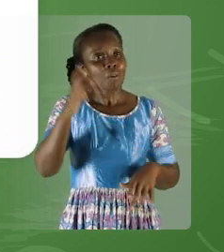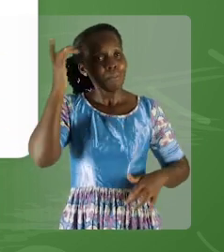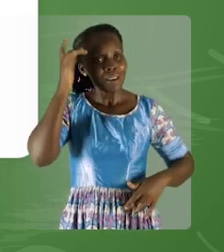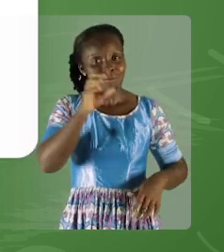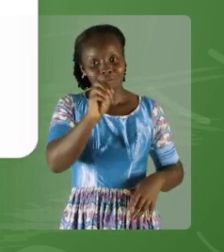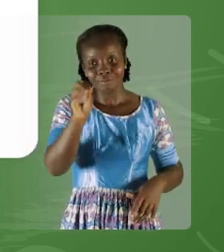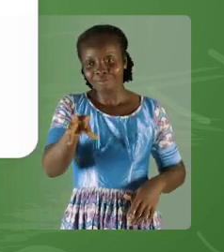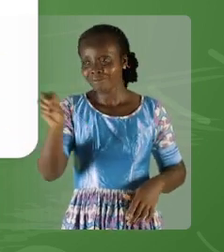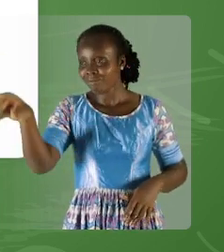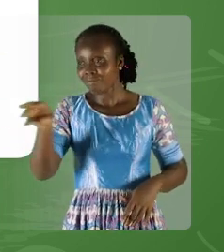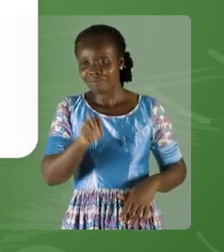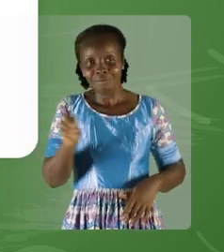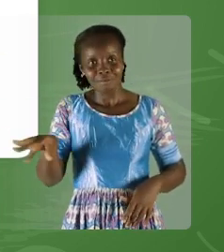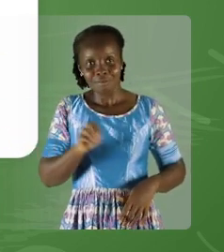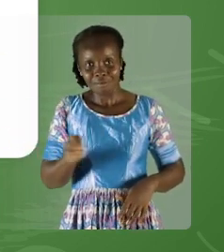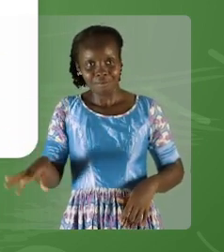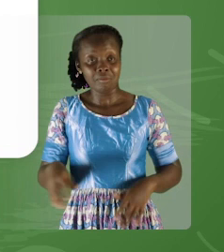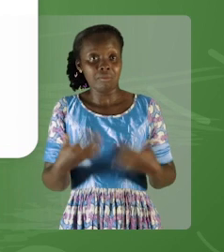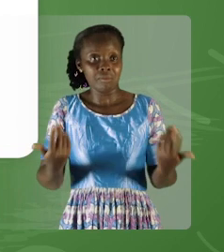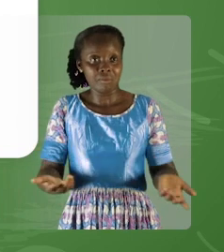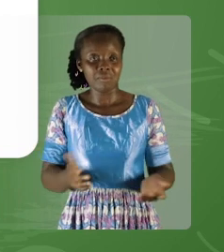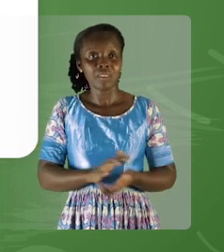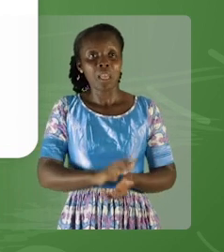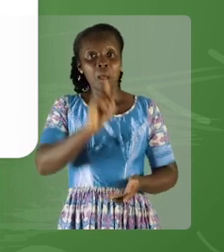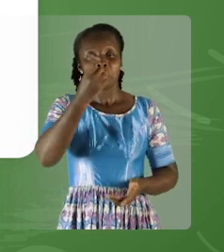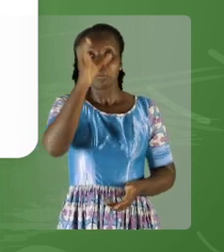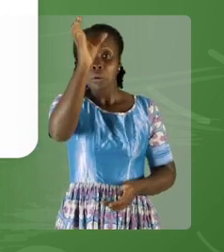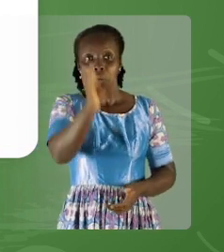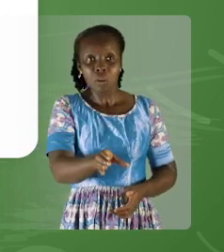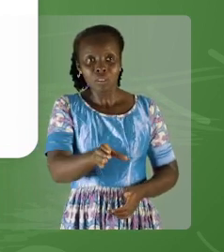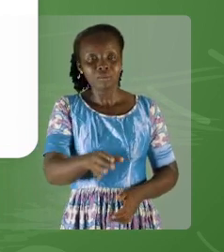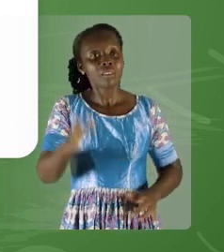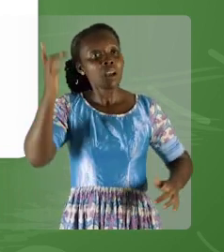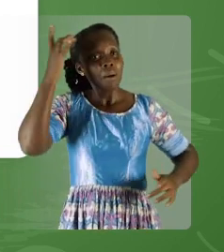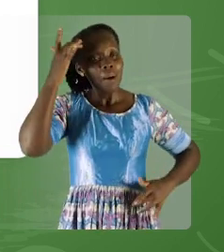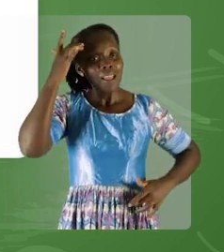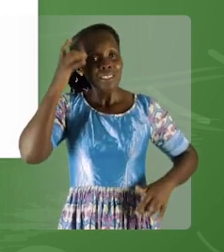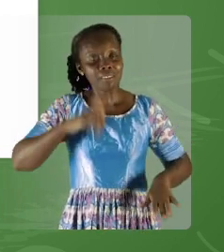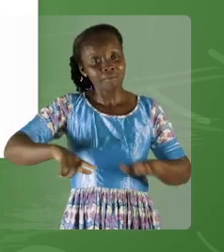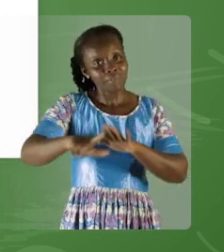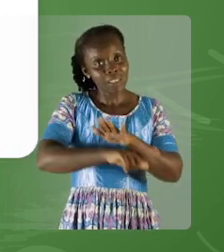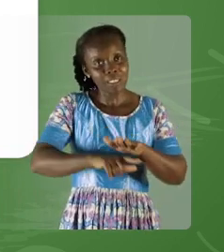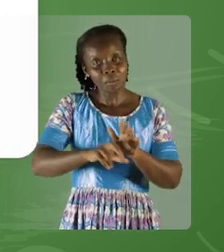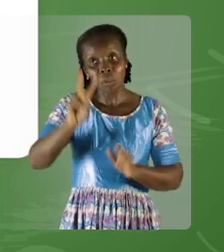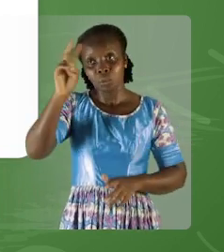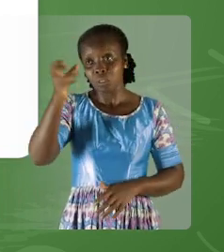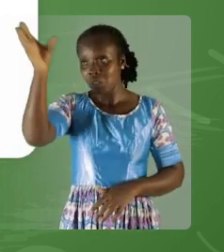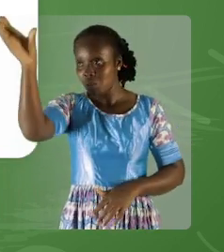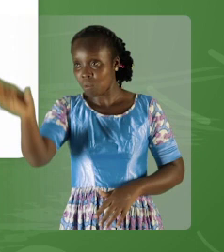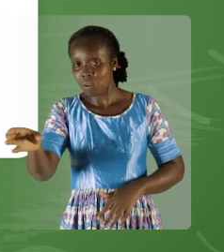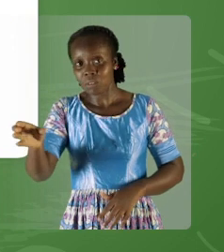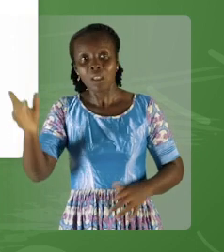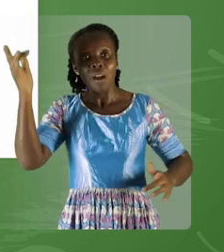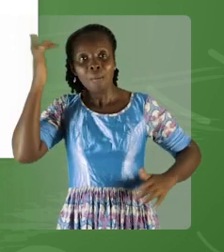Nous avons 2 colonnes. Les maladies endémiques, première colonne, et la deuxième colonne,